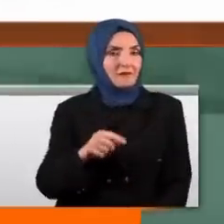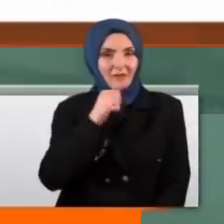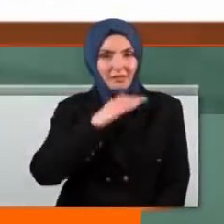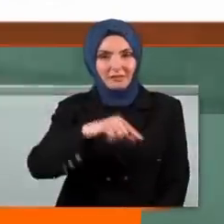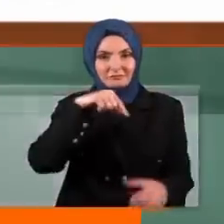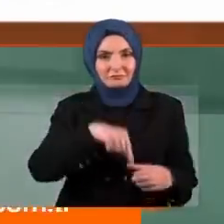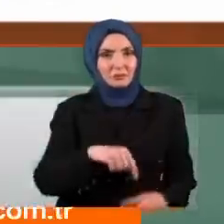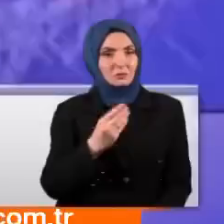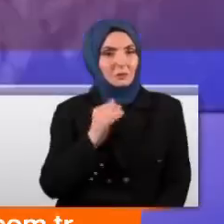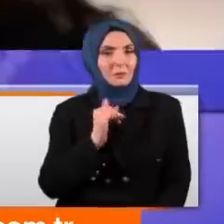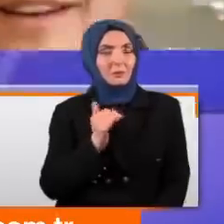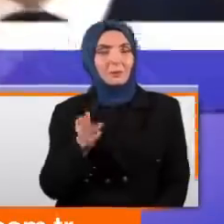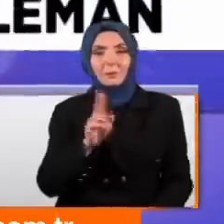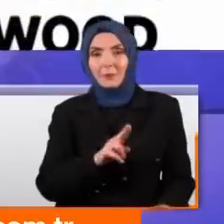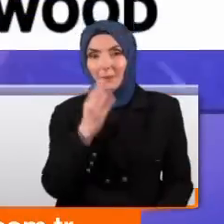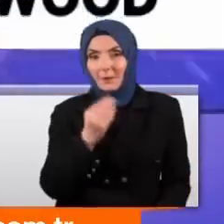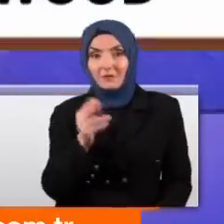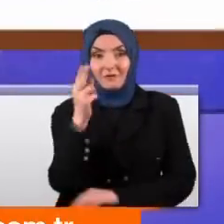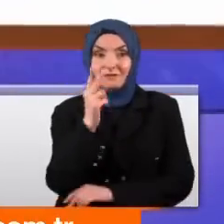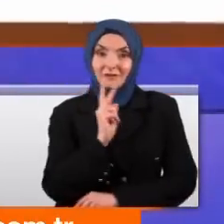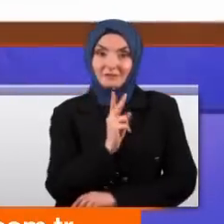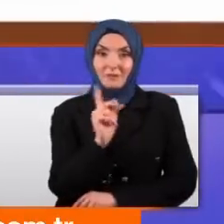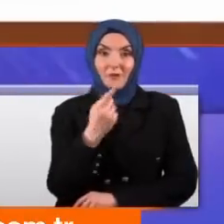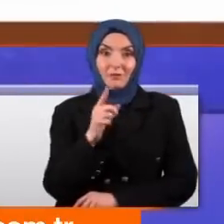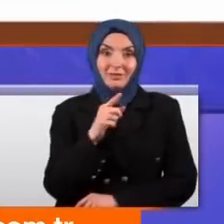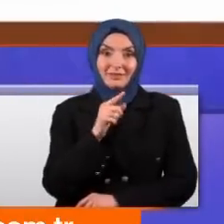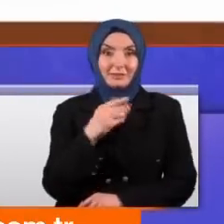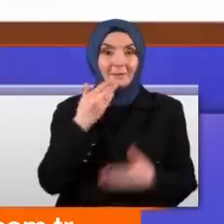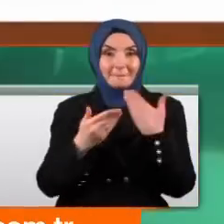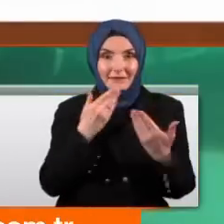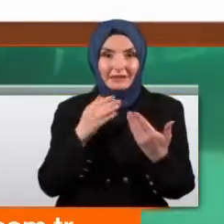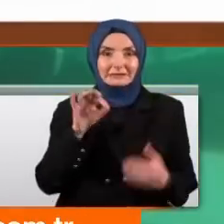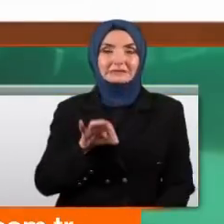kaybeden şirketin üst yöneticisinin sözleri şimdi çok daha manidar